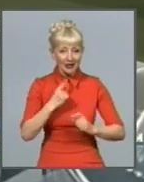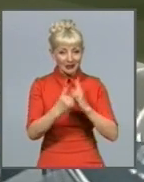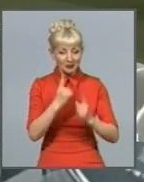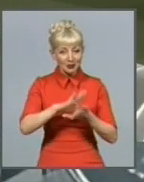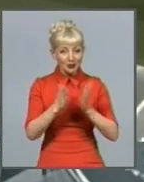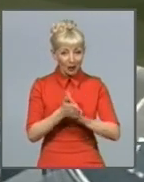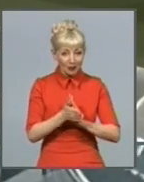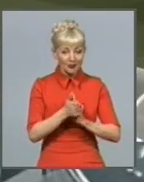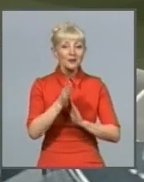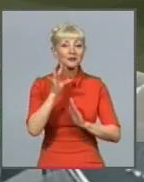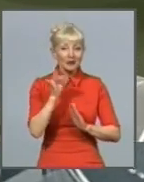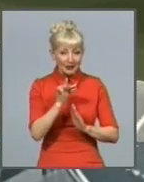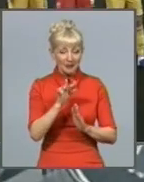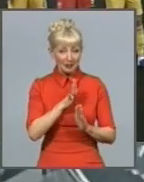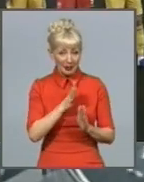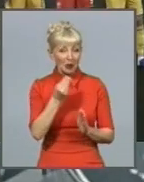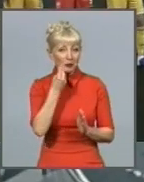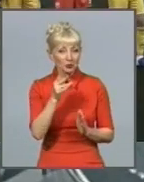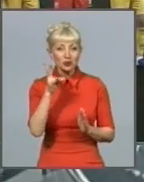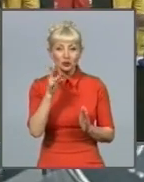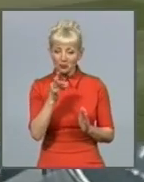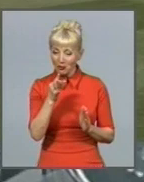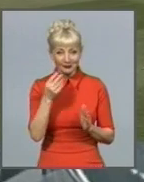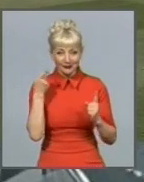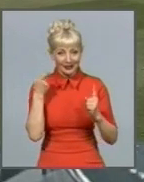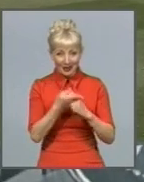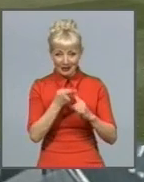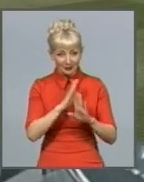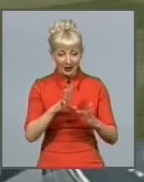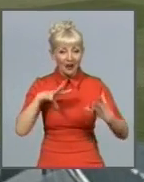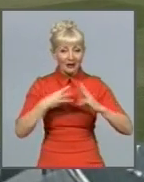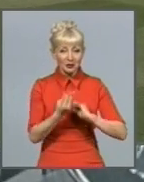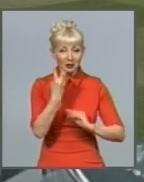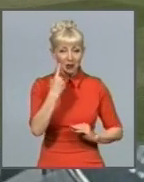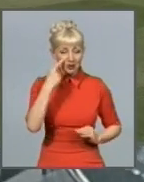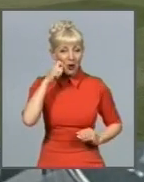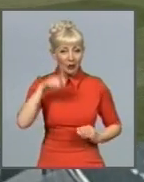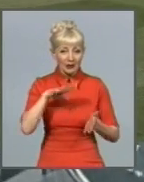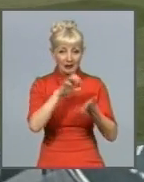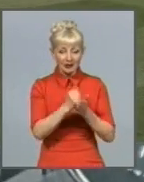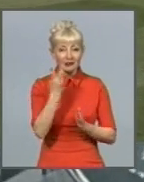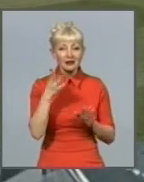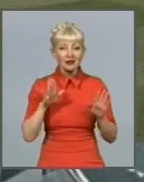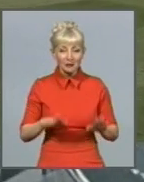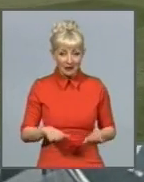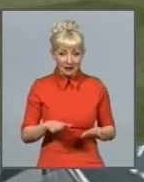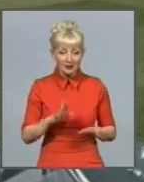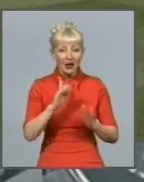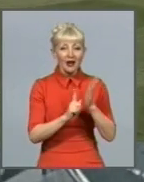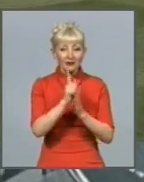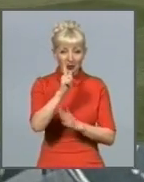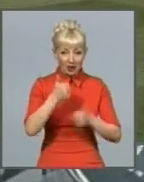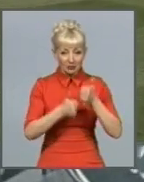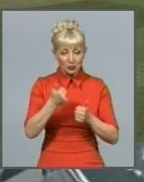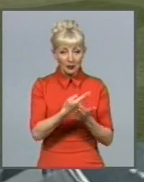владели инициативой, но не забили. В итоге с 3 очками украинки заняли 3-е место. В стартовом туре они проиграли